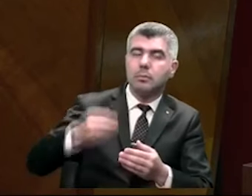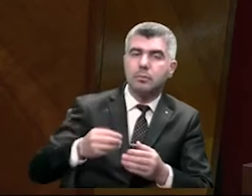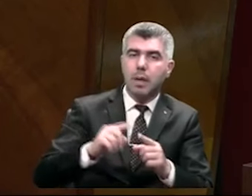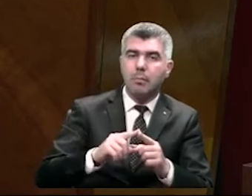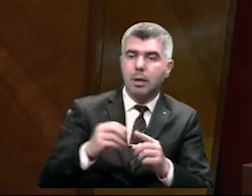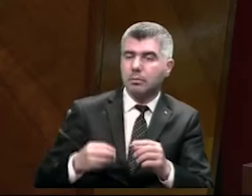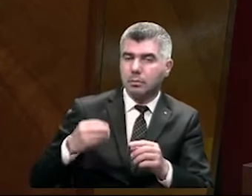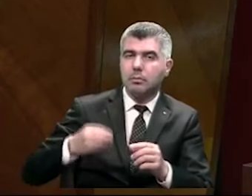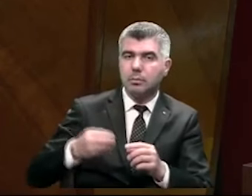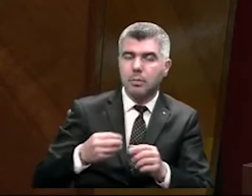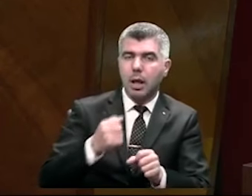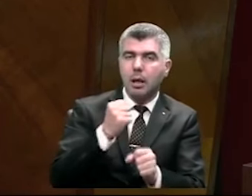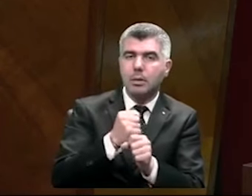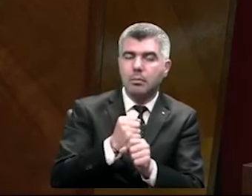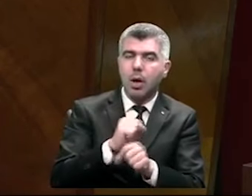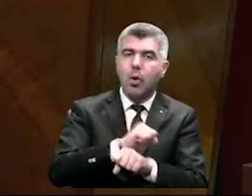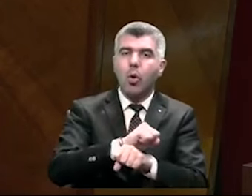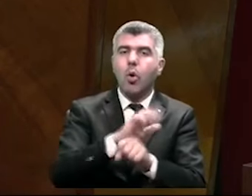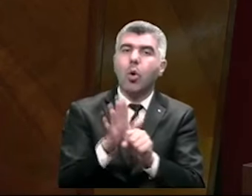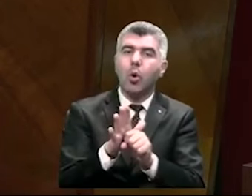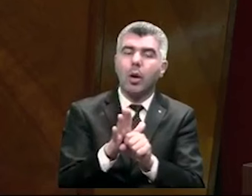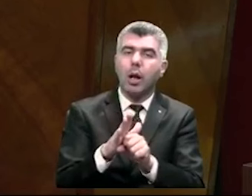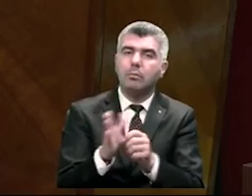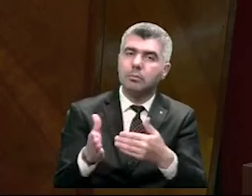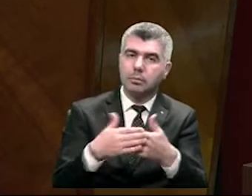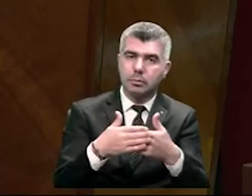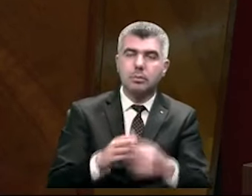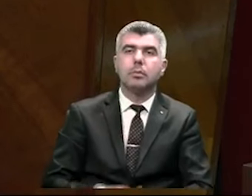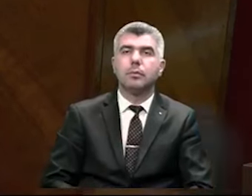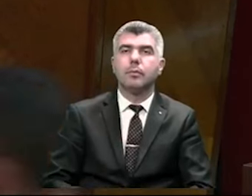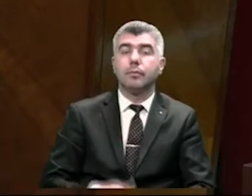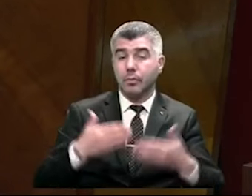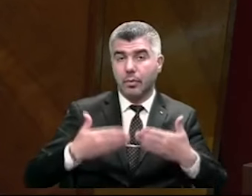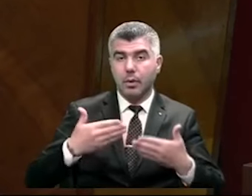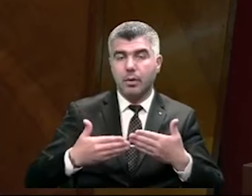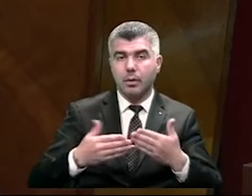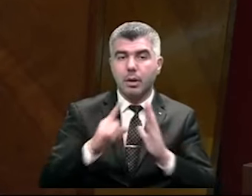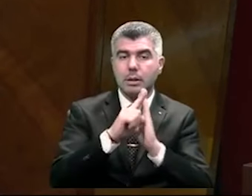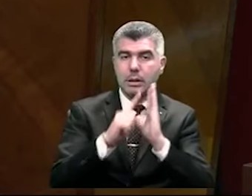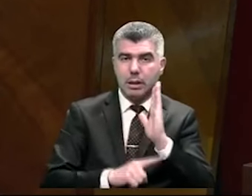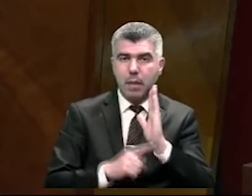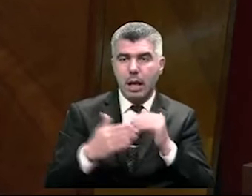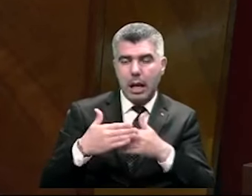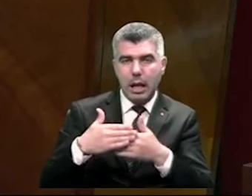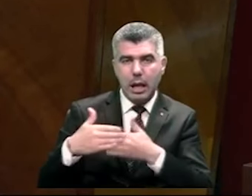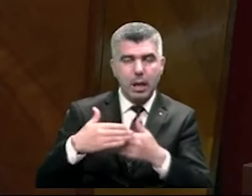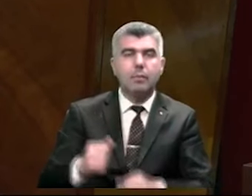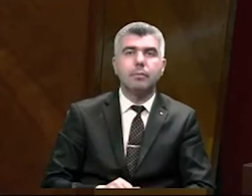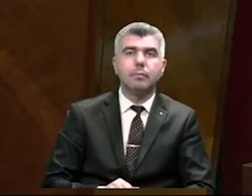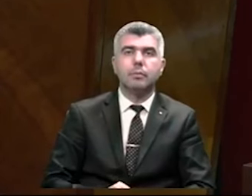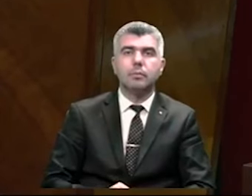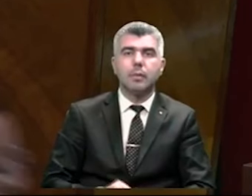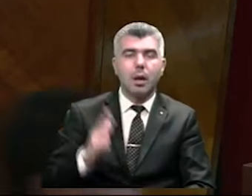ديالهم في ظروف كورونا واليوم احنا في الاسابيع المقبله القليله غادي